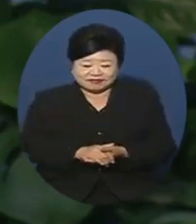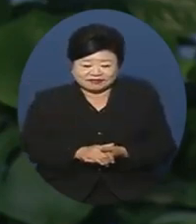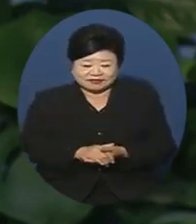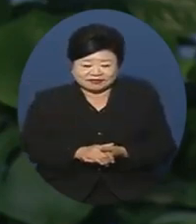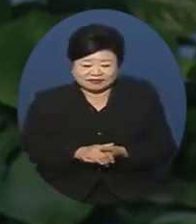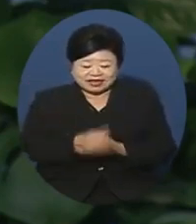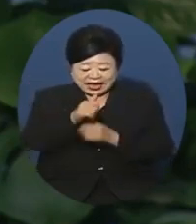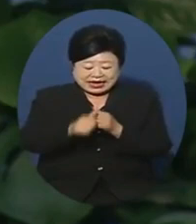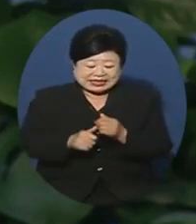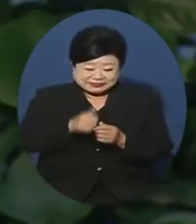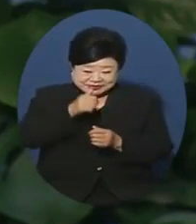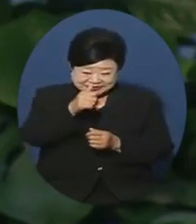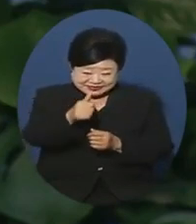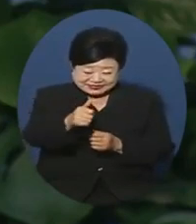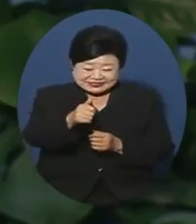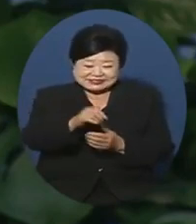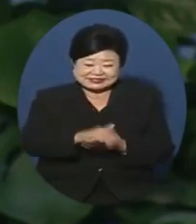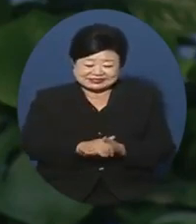하나님을